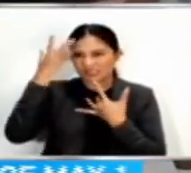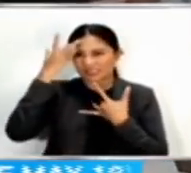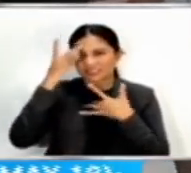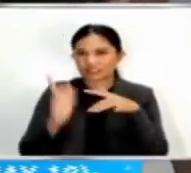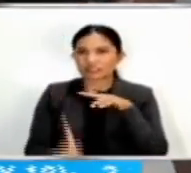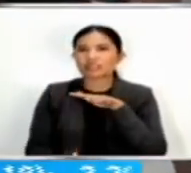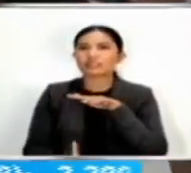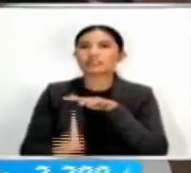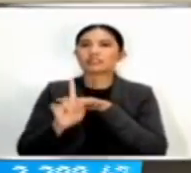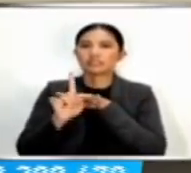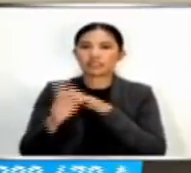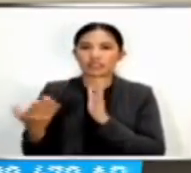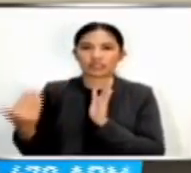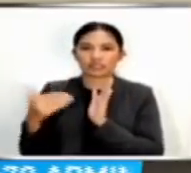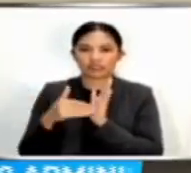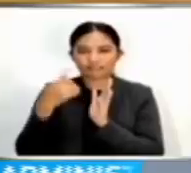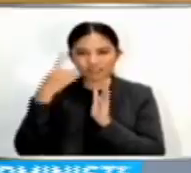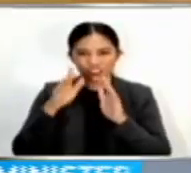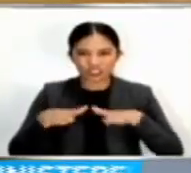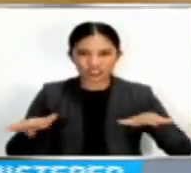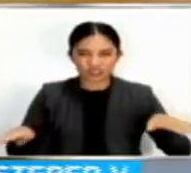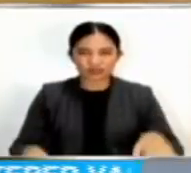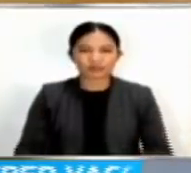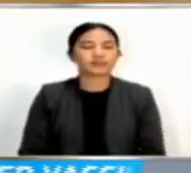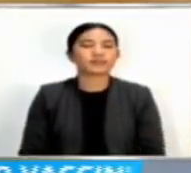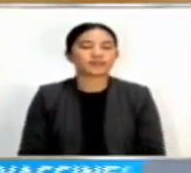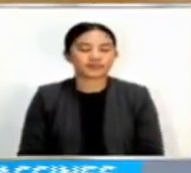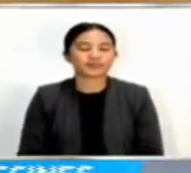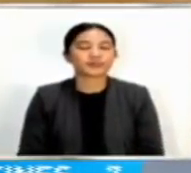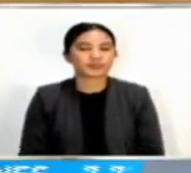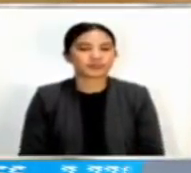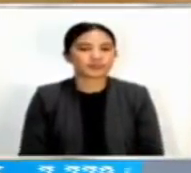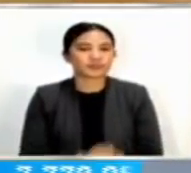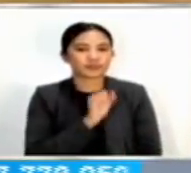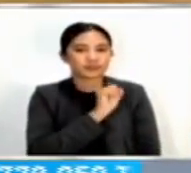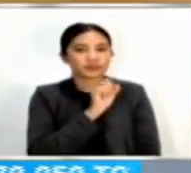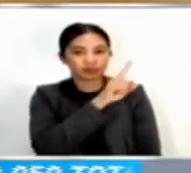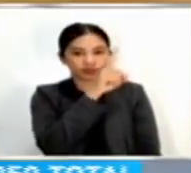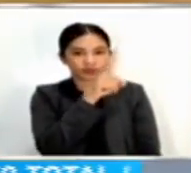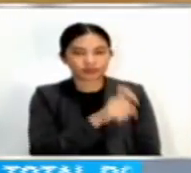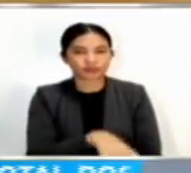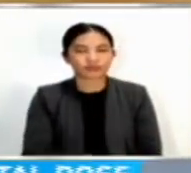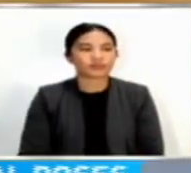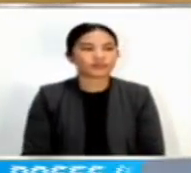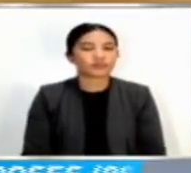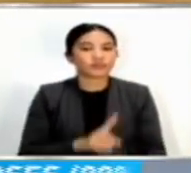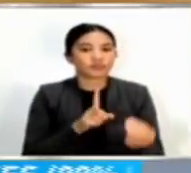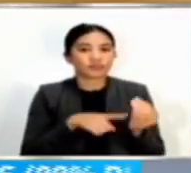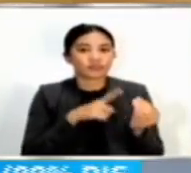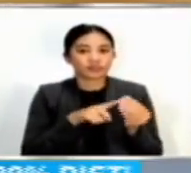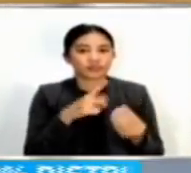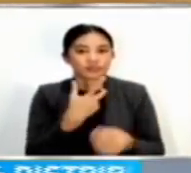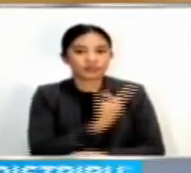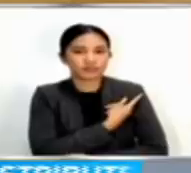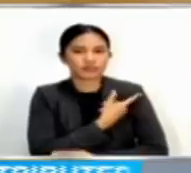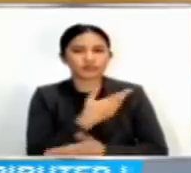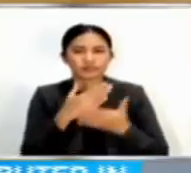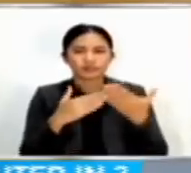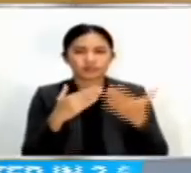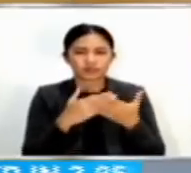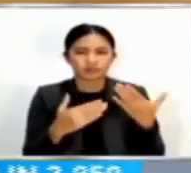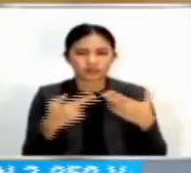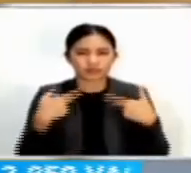kabataan. Mm-hmm. Okay, balik ko lang kasi tungkol pa rin po ito, no, in general sa mga bakuna, sinasabi ho ng ilang mga health experts